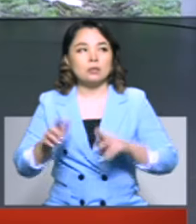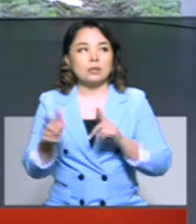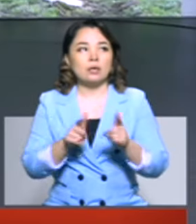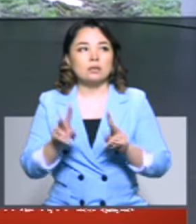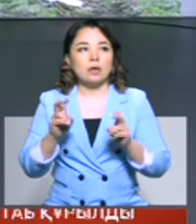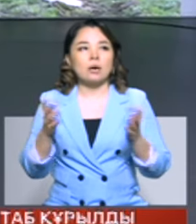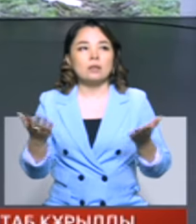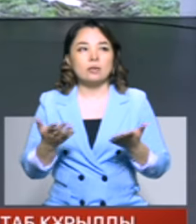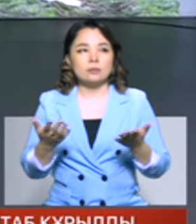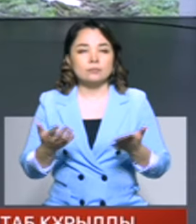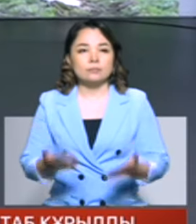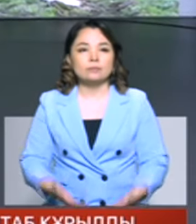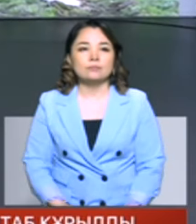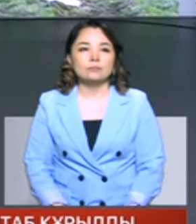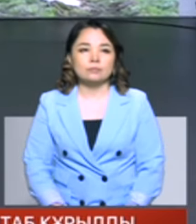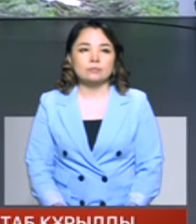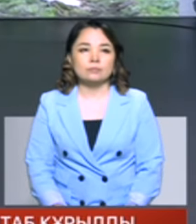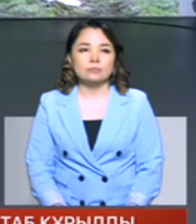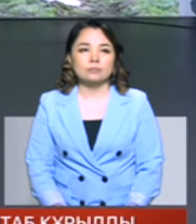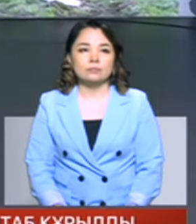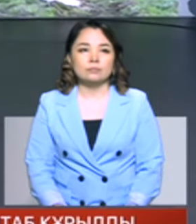қалай?